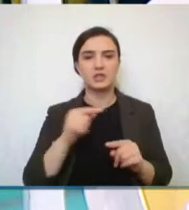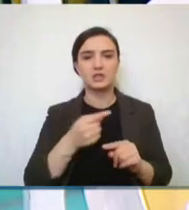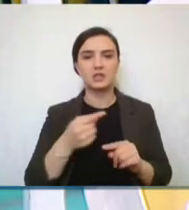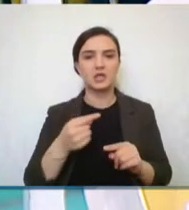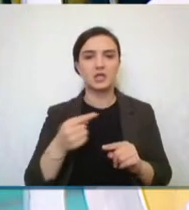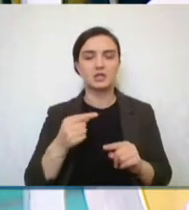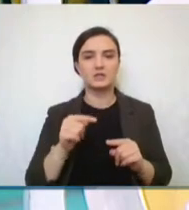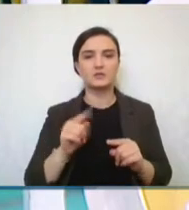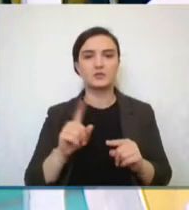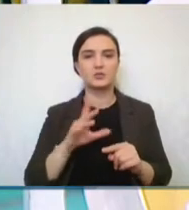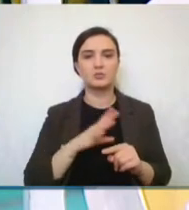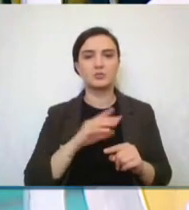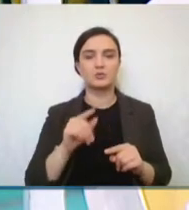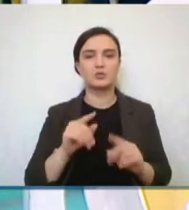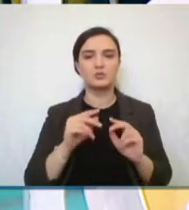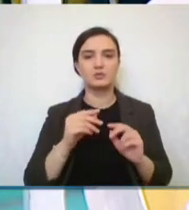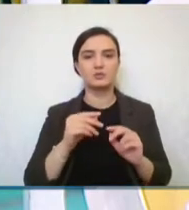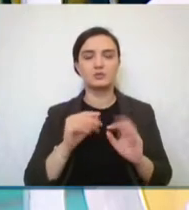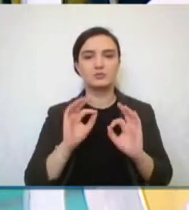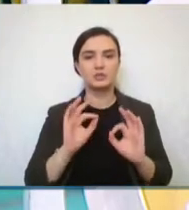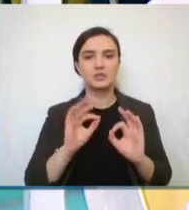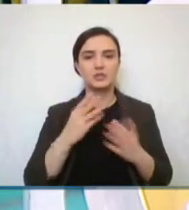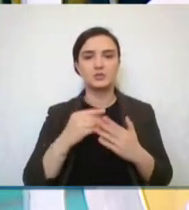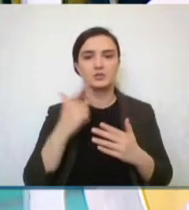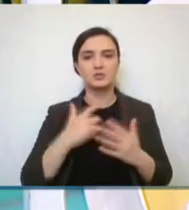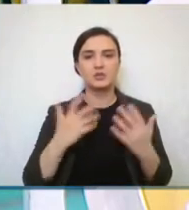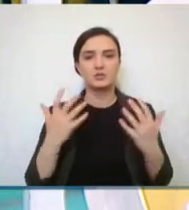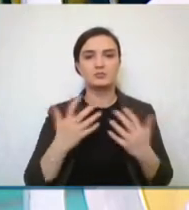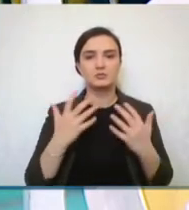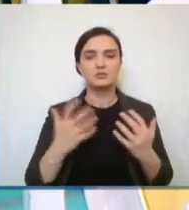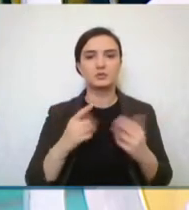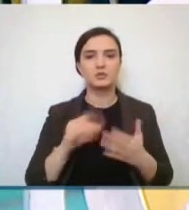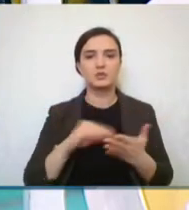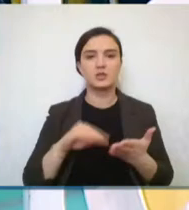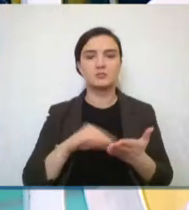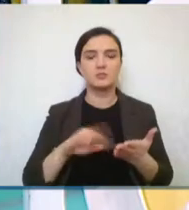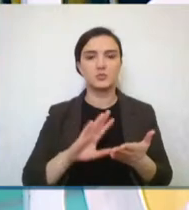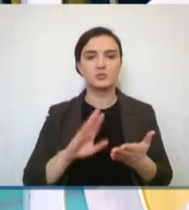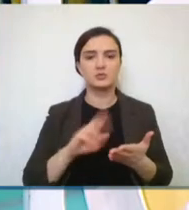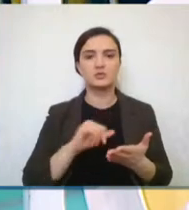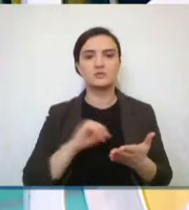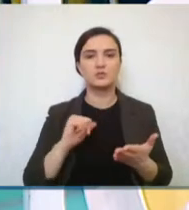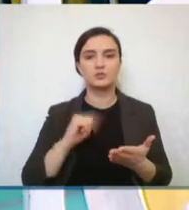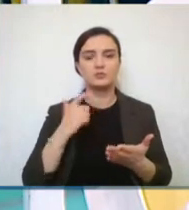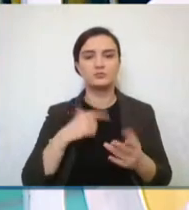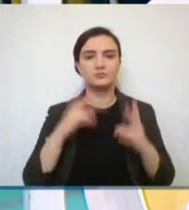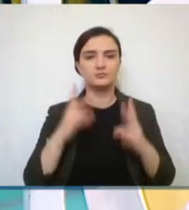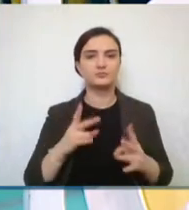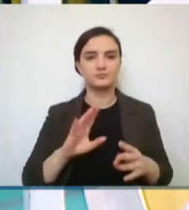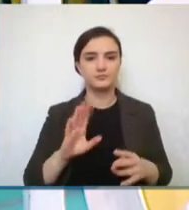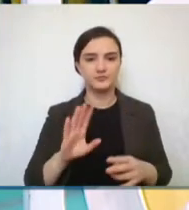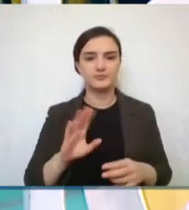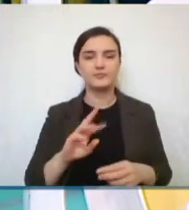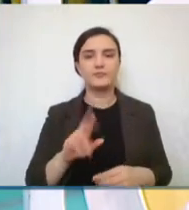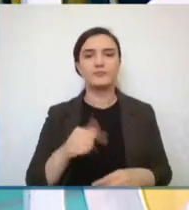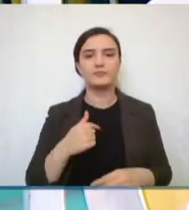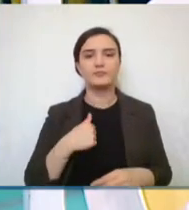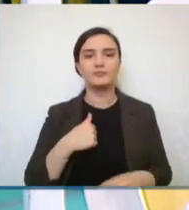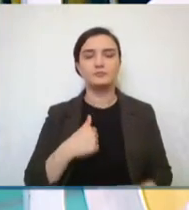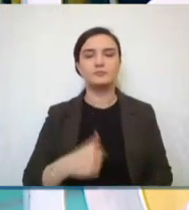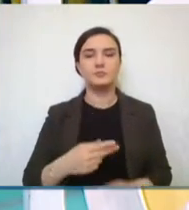იყოს ფრთხილად და თავის თავს გაუფრთხილდეს, ან თავისთან არ განმეორდეს, ან თვითონ არ შეემთხვას, ან შეიძლება არ შეემთხვა და ასე